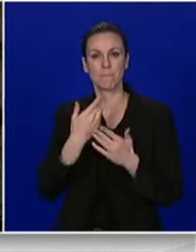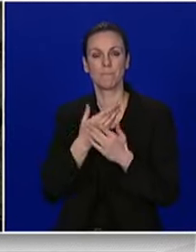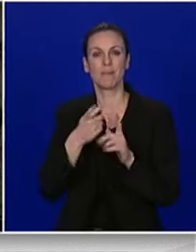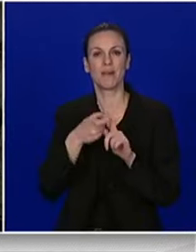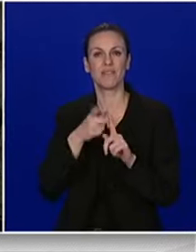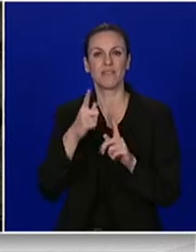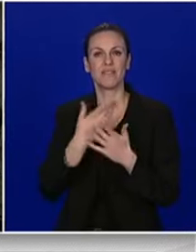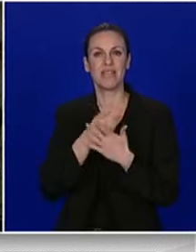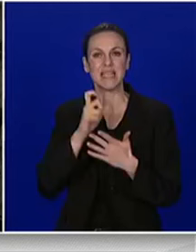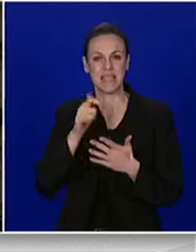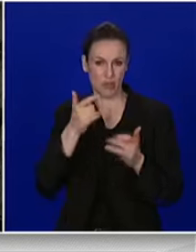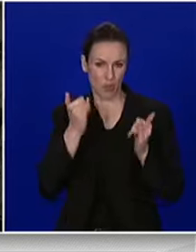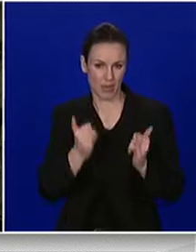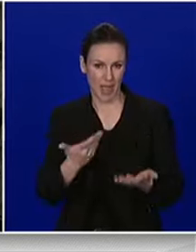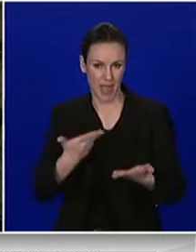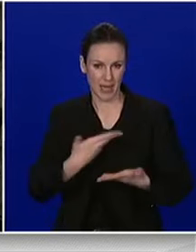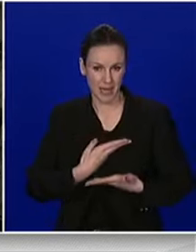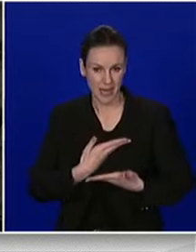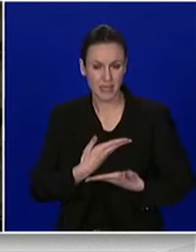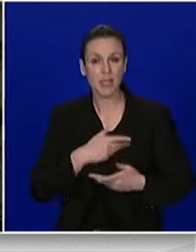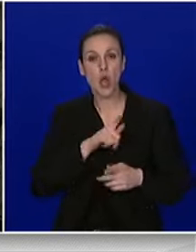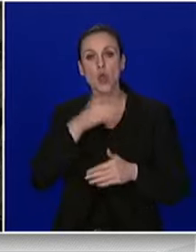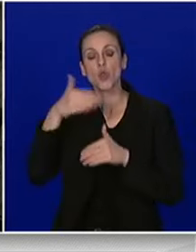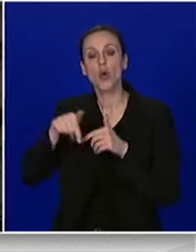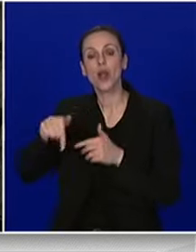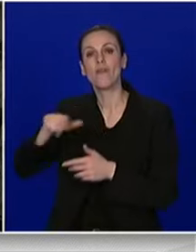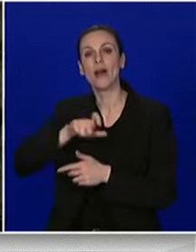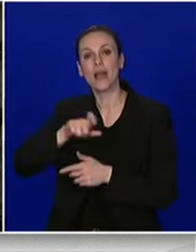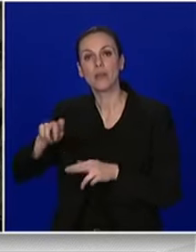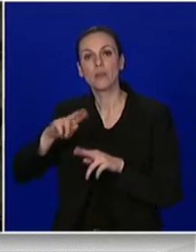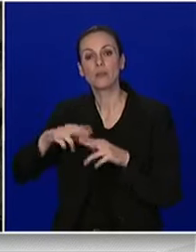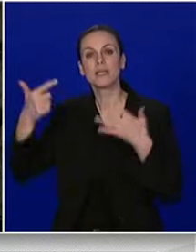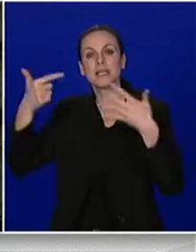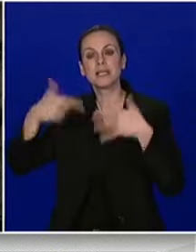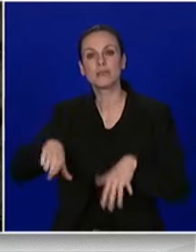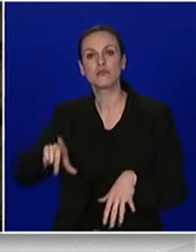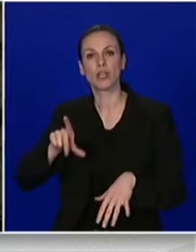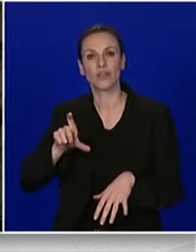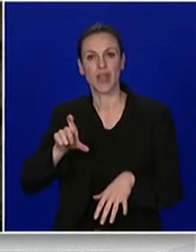danas. I do kraja tjedna će nam doći 7.200